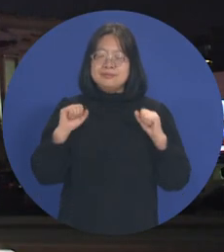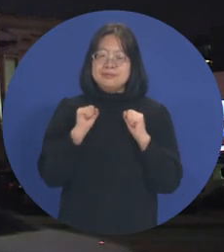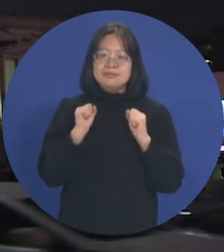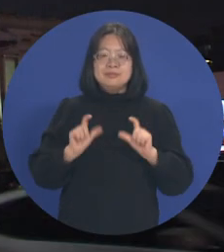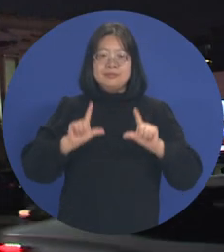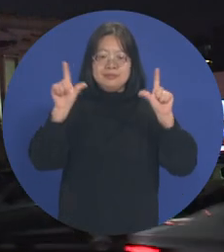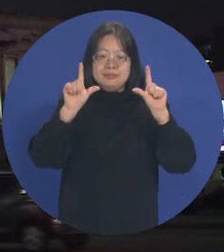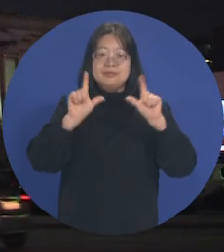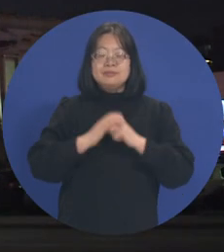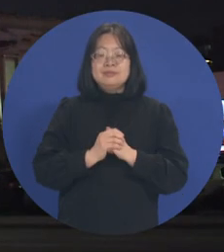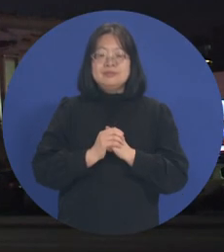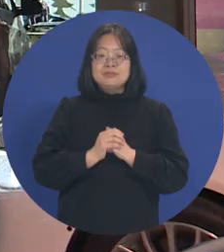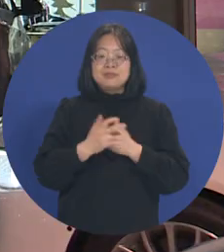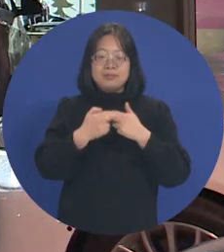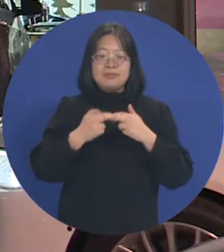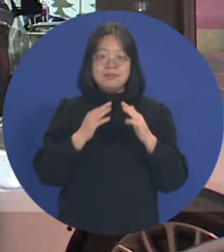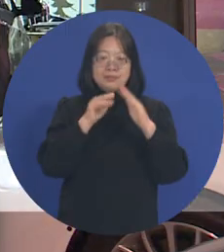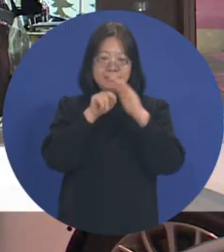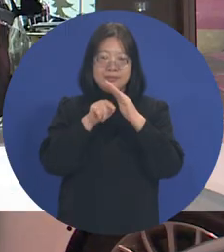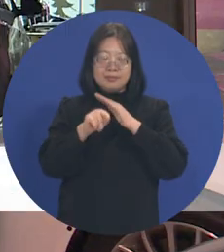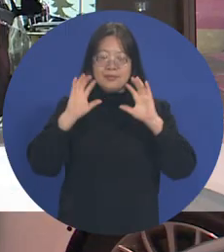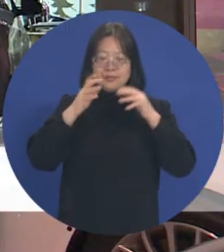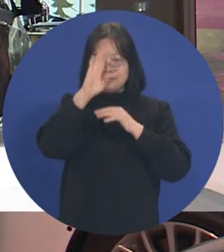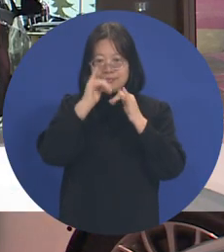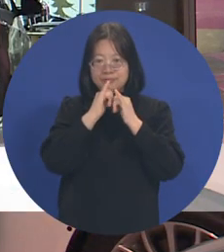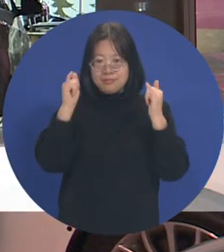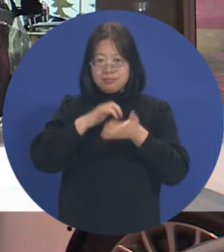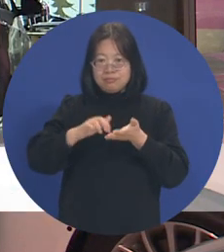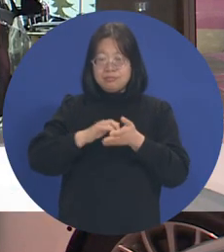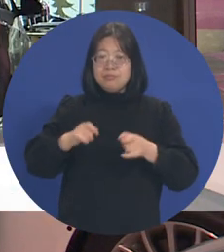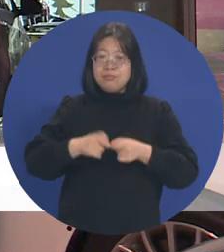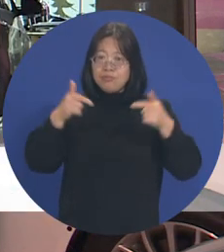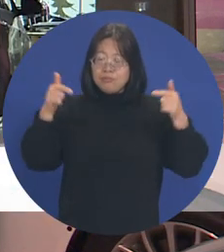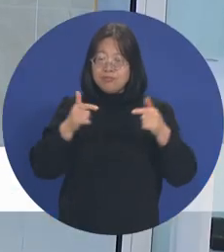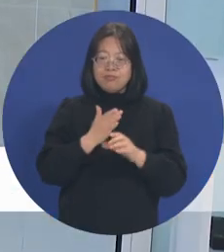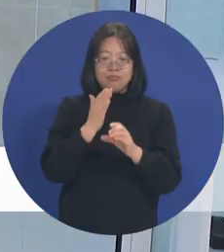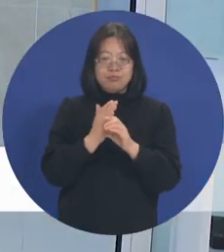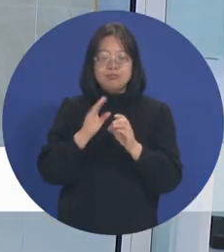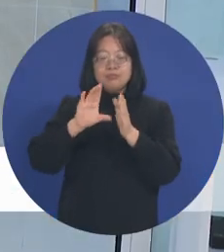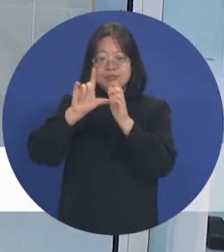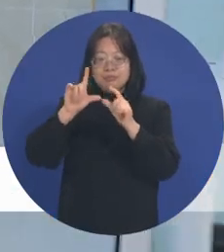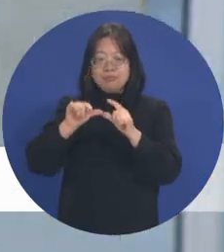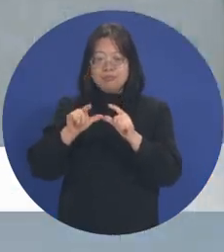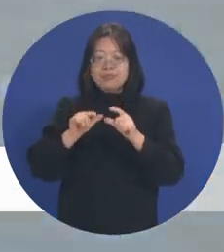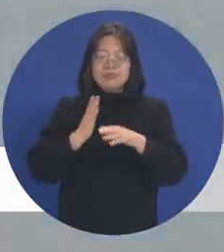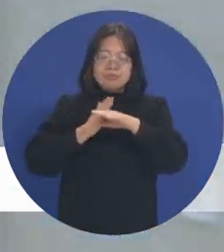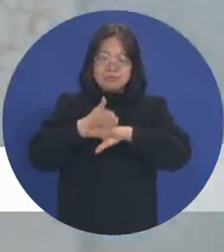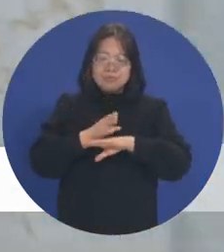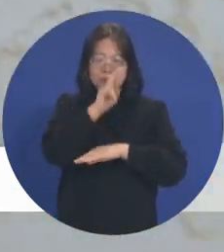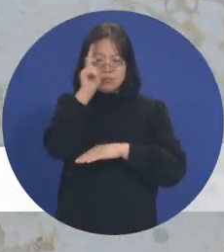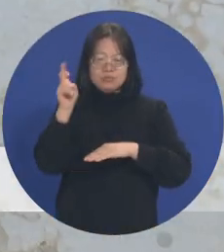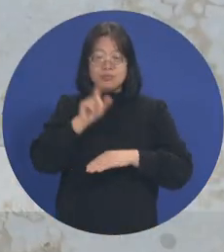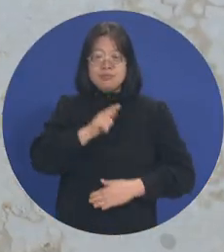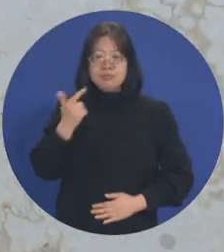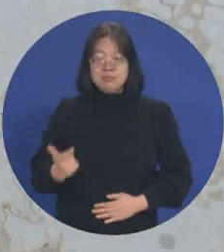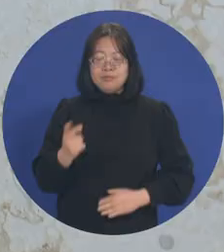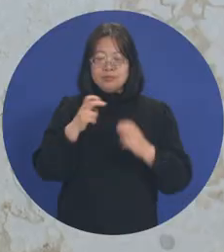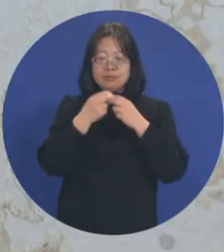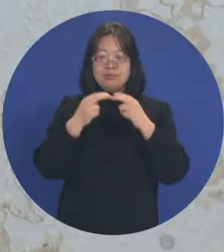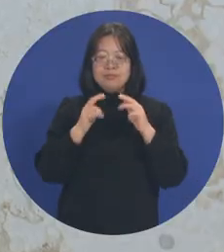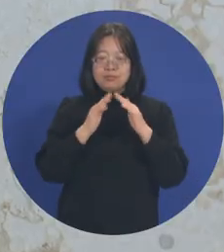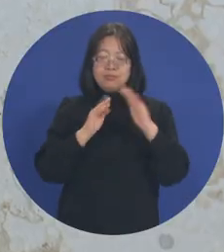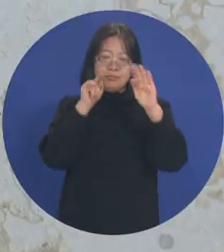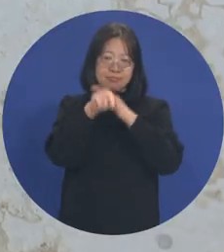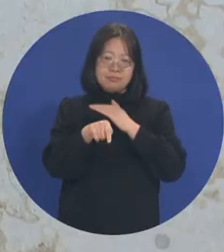쌀쌀해진 날씨에 병원을 찾는 어린이 환자들이 부쩍 늘어난 요즘, 이 중 거의 대부분이 주로 늦은 오후나 저녁에 병원